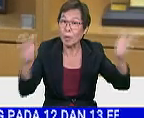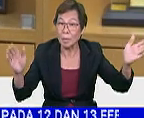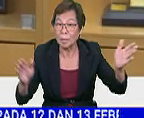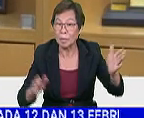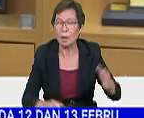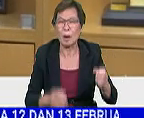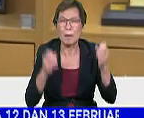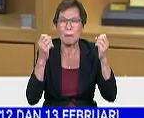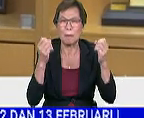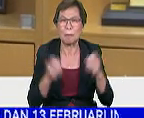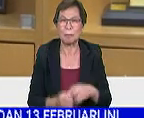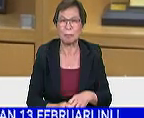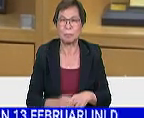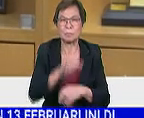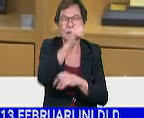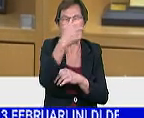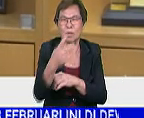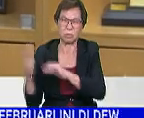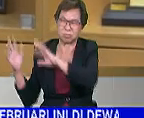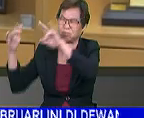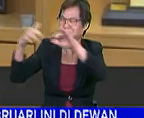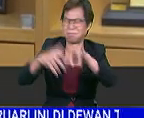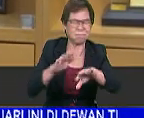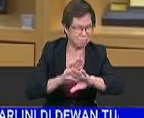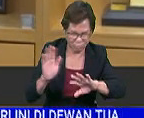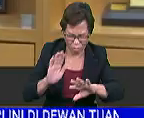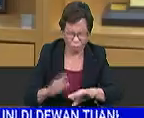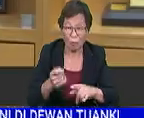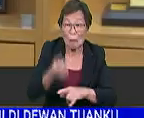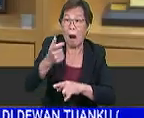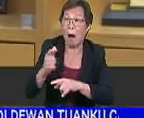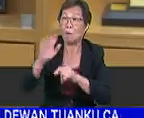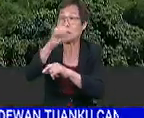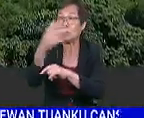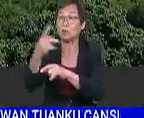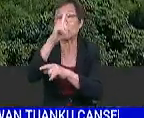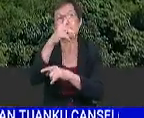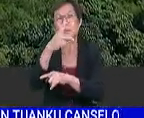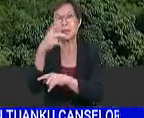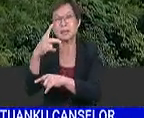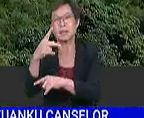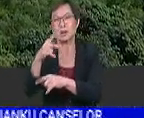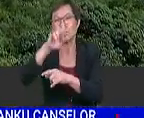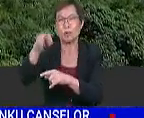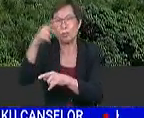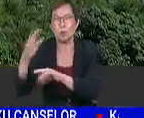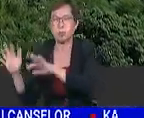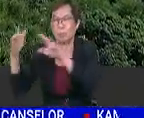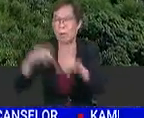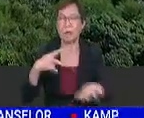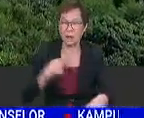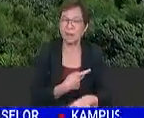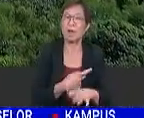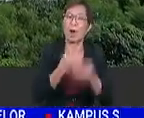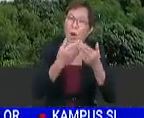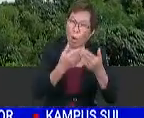thousand and 10,000 will be coming you know very soon so we are planning to open like vtl